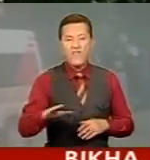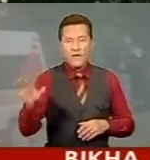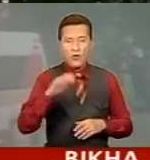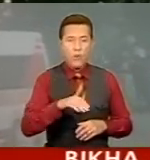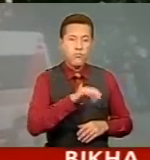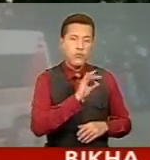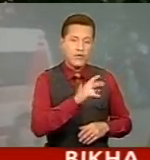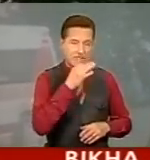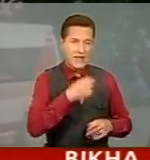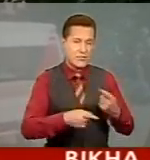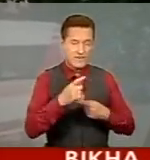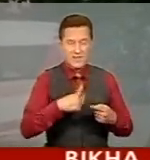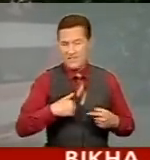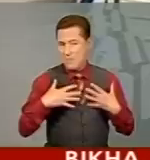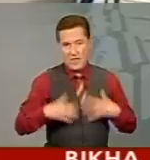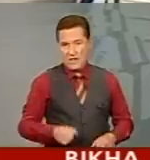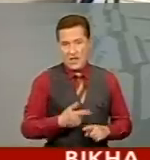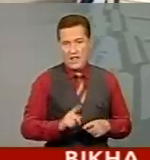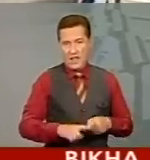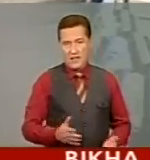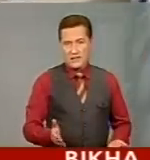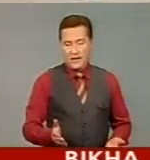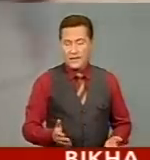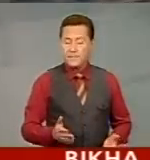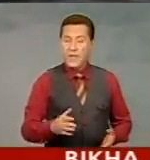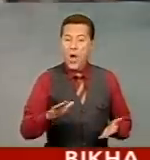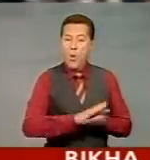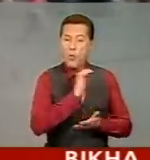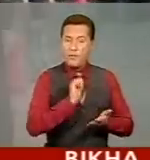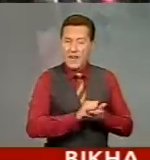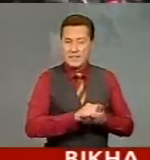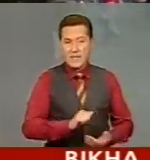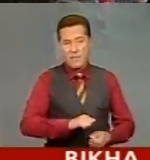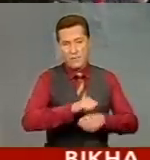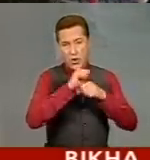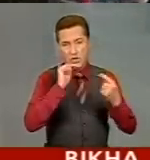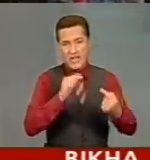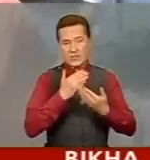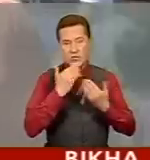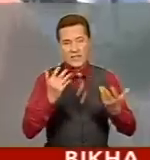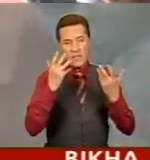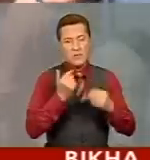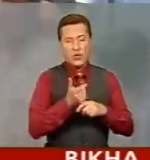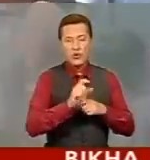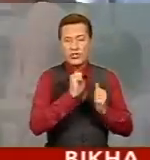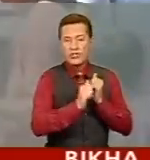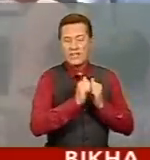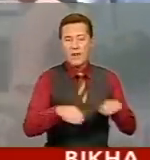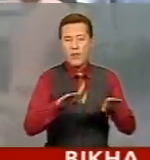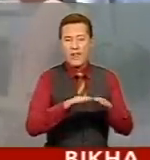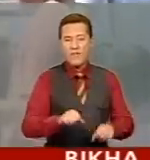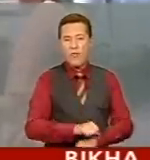они возвращаются. Нам надоело это. У пресі вірменський протест останніми днями дуже часто порівнюють з